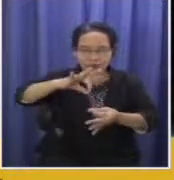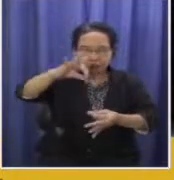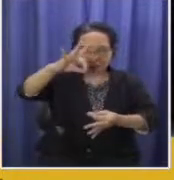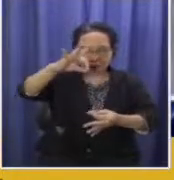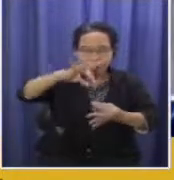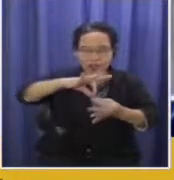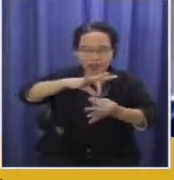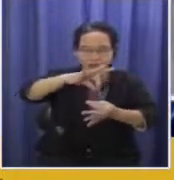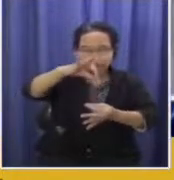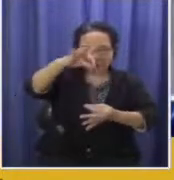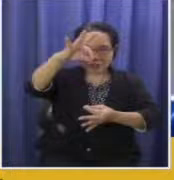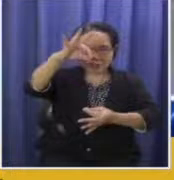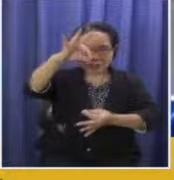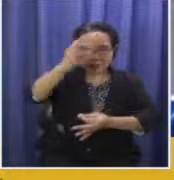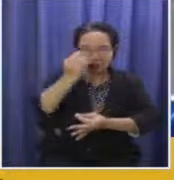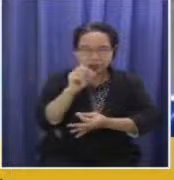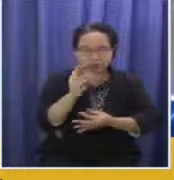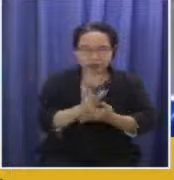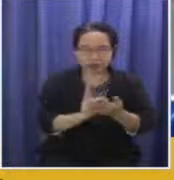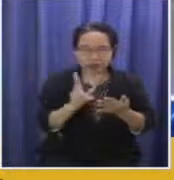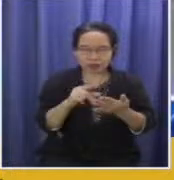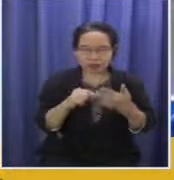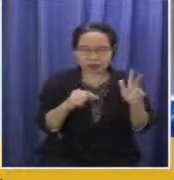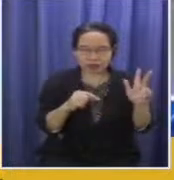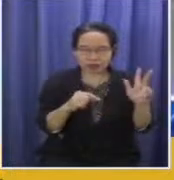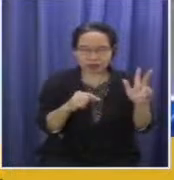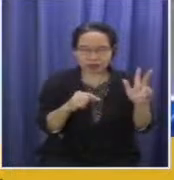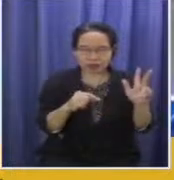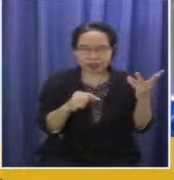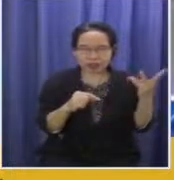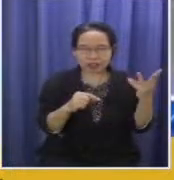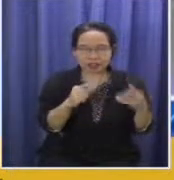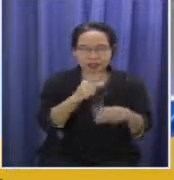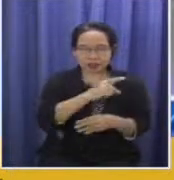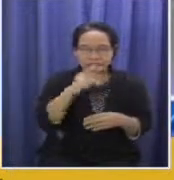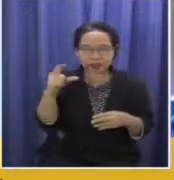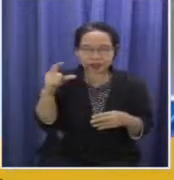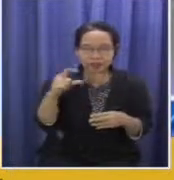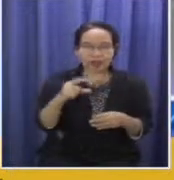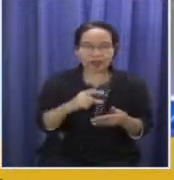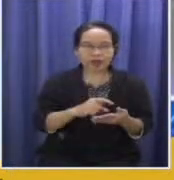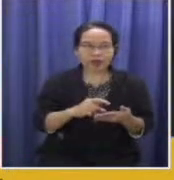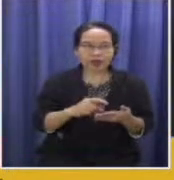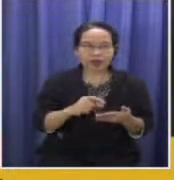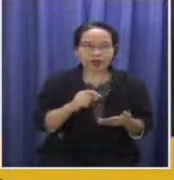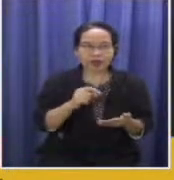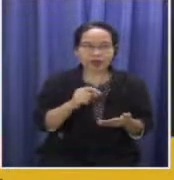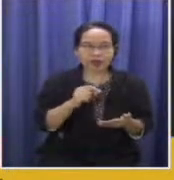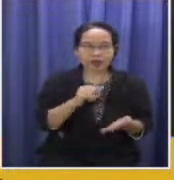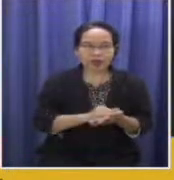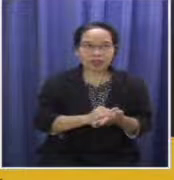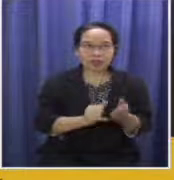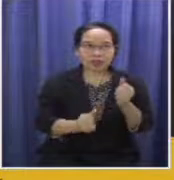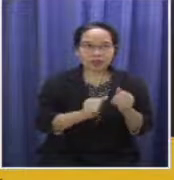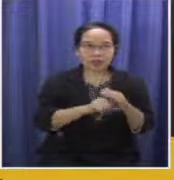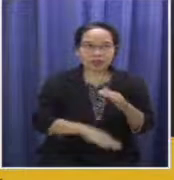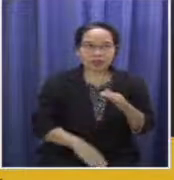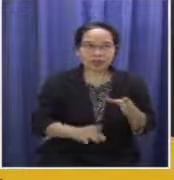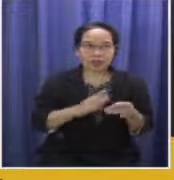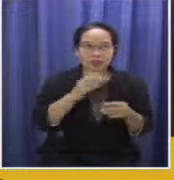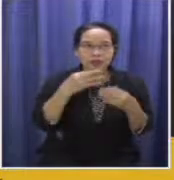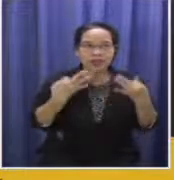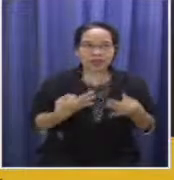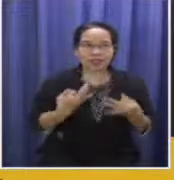हुन्छ। John chapter 3 verse 6 in Nepali verse. शरीरबाट जन्मेको शरीर